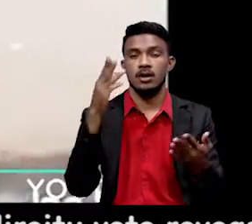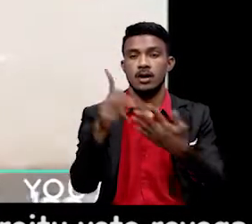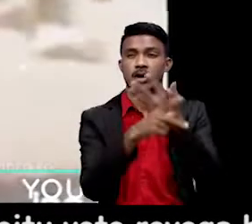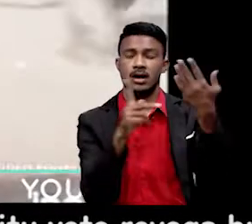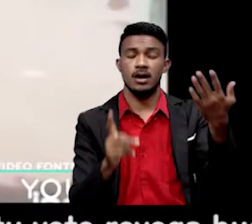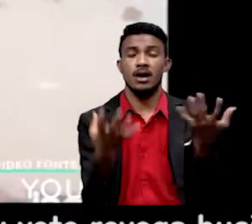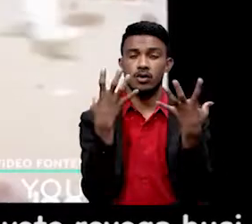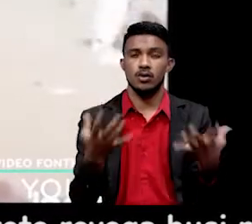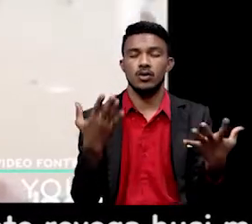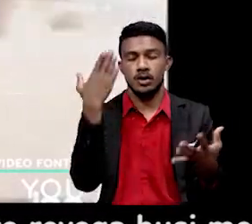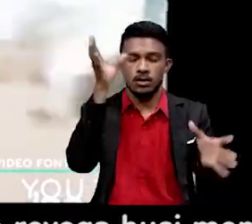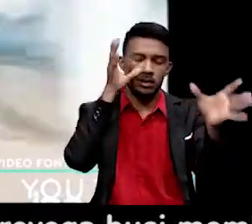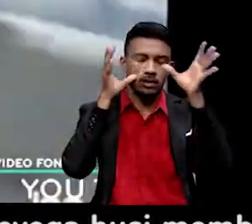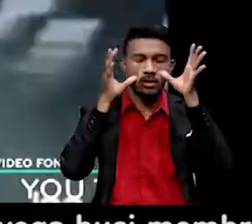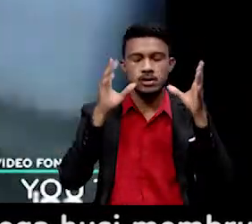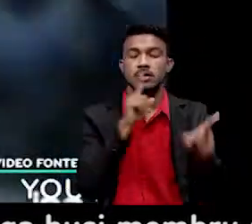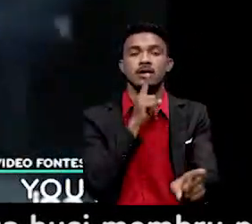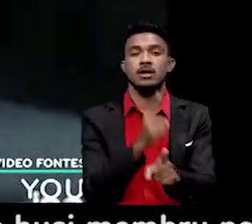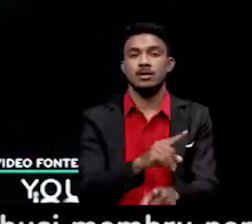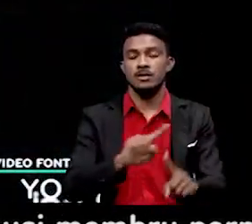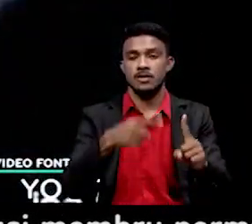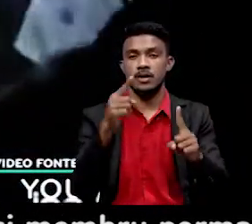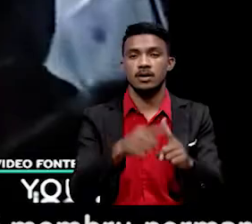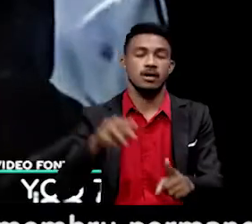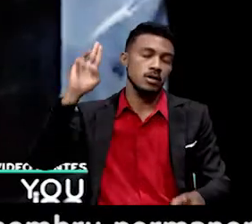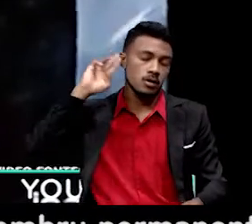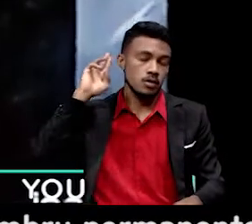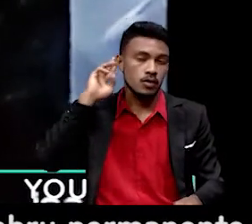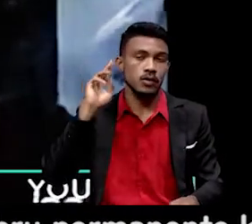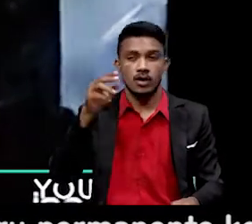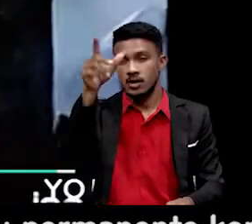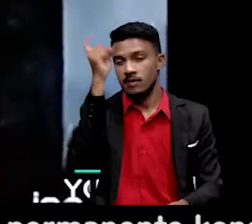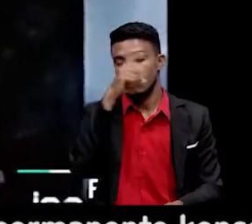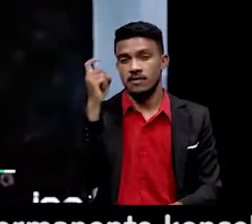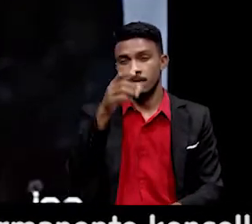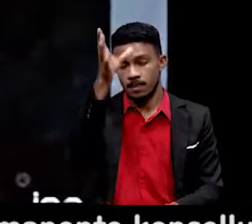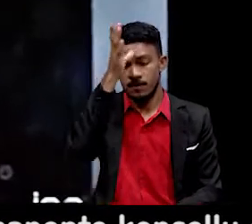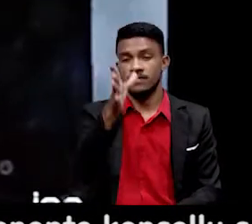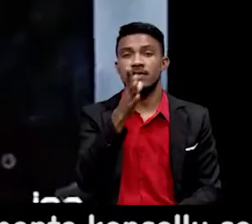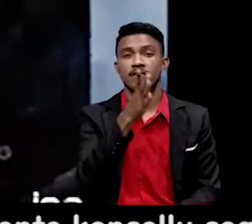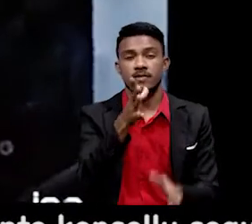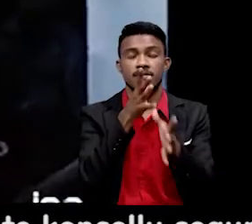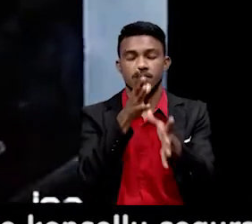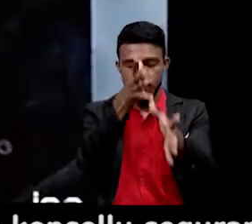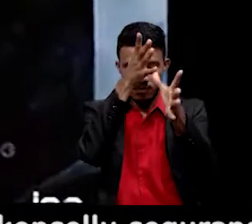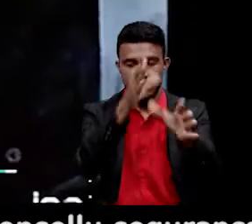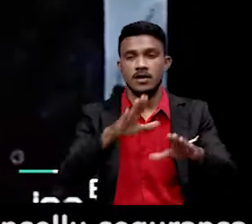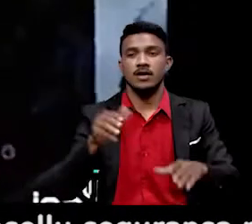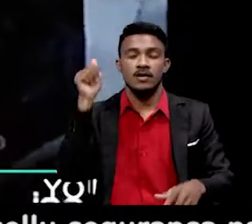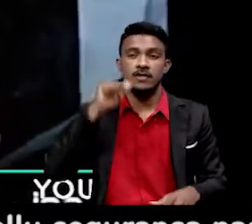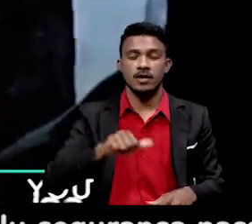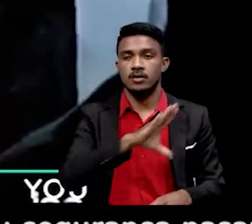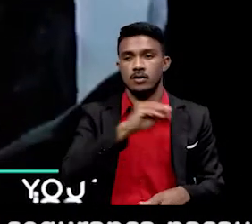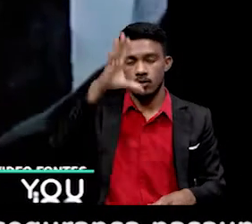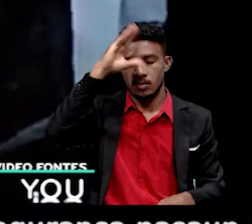laran triste teves. Bem, hira, a rona feri, catuas, jovem feto, no mane, inclui la